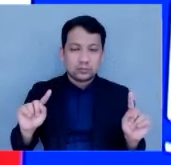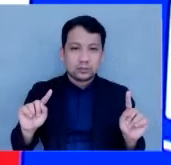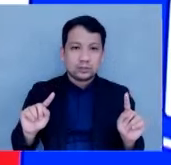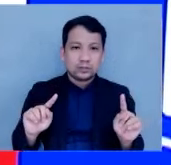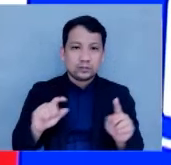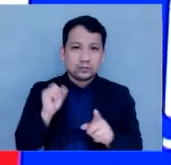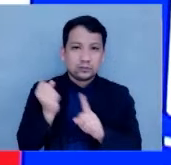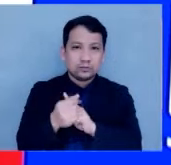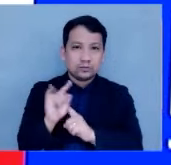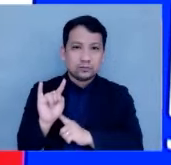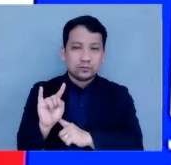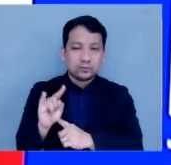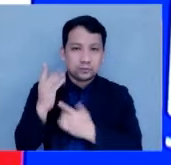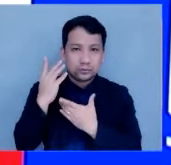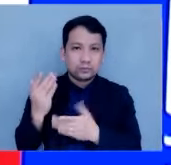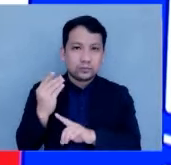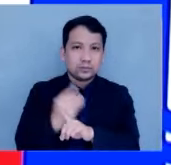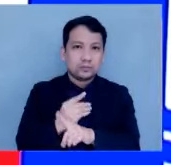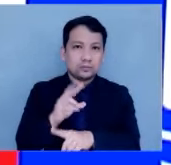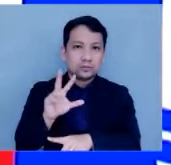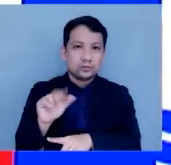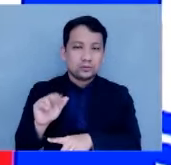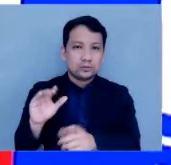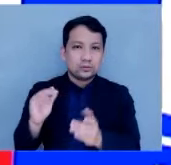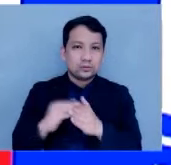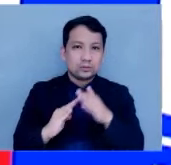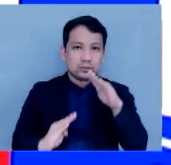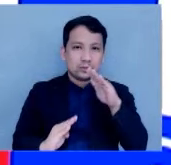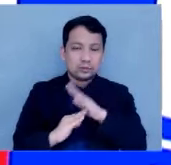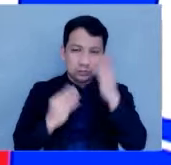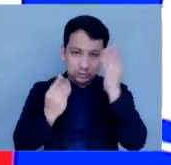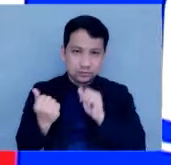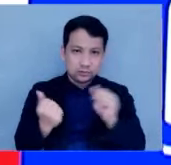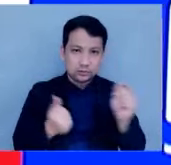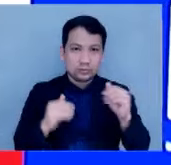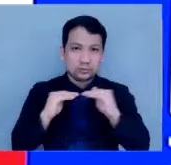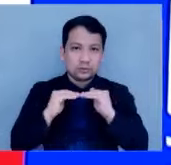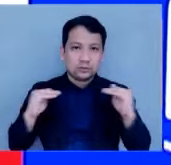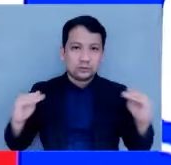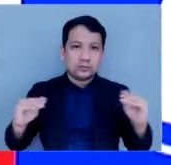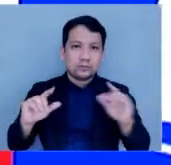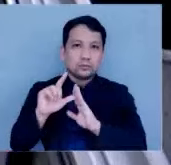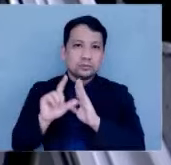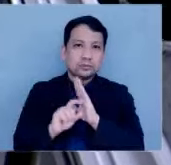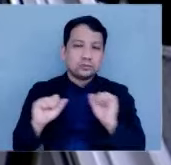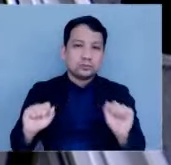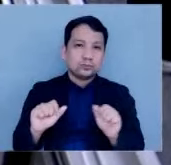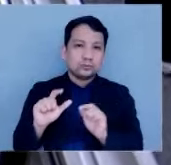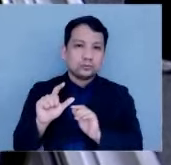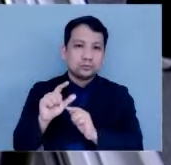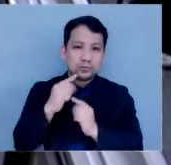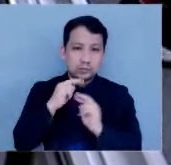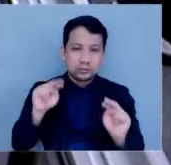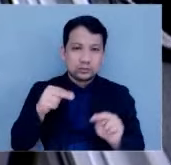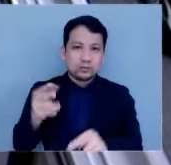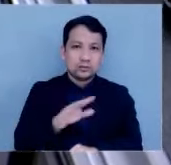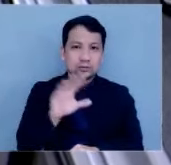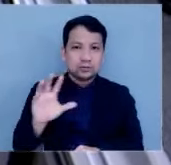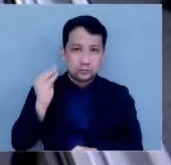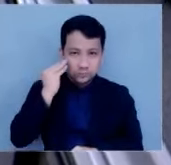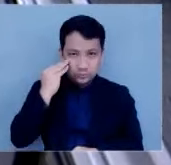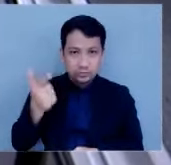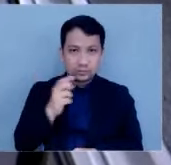media accounts bago ang December 13 na deadline alinsunod sa Fair Elections Act. Nagbabalita mula sa frontline,